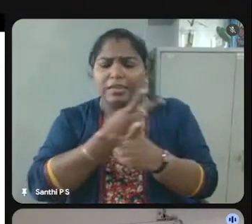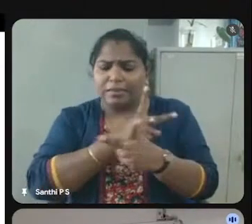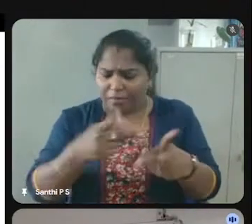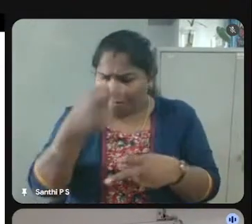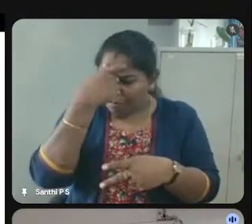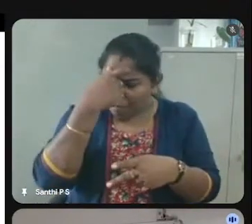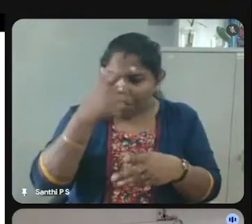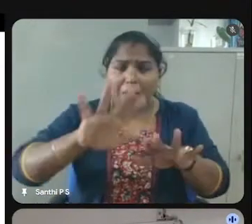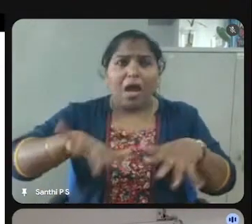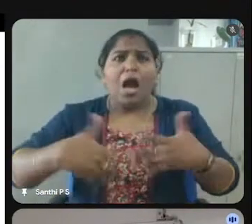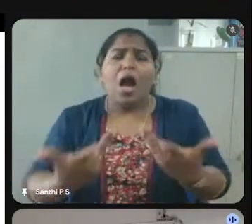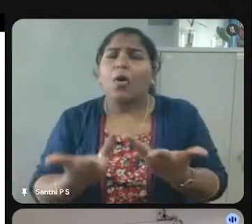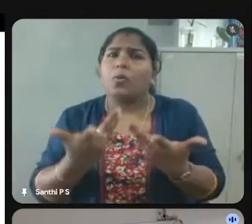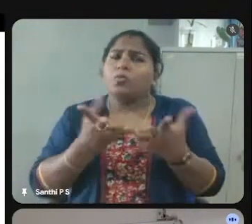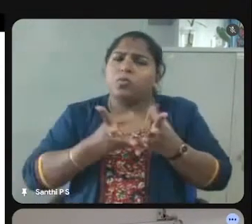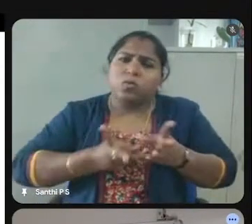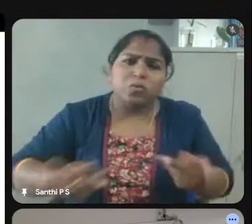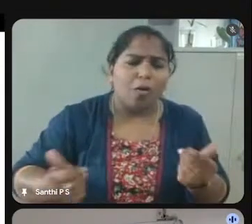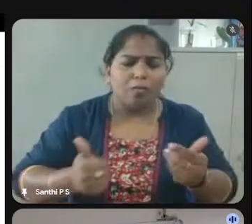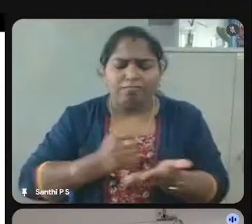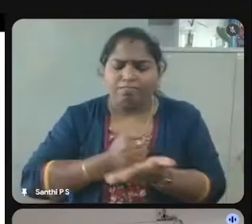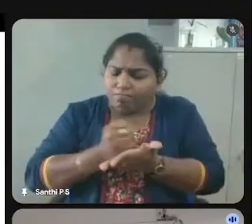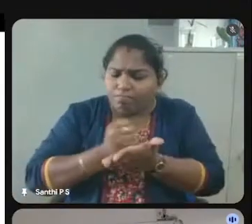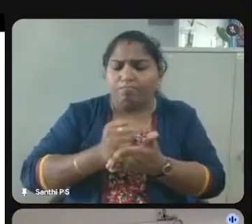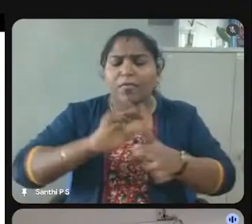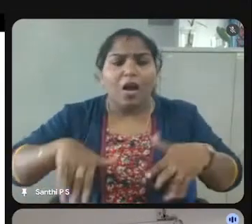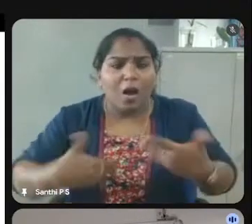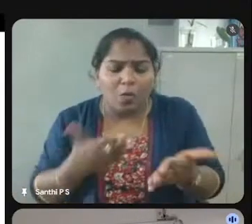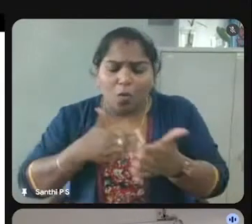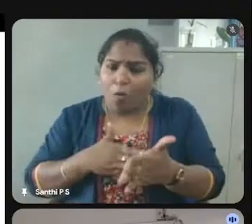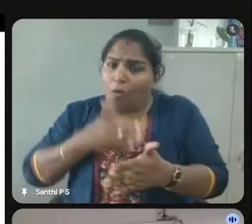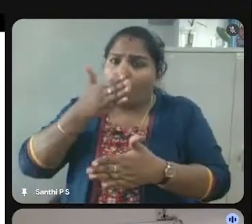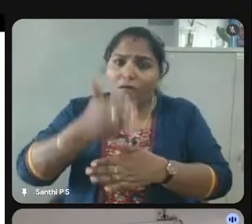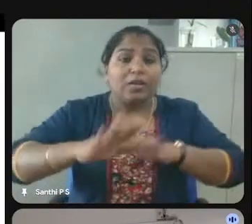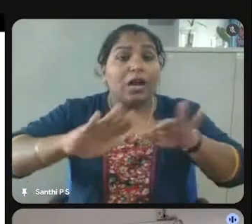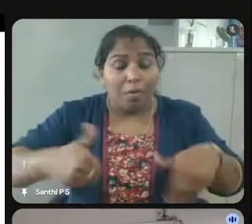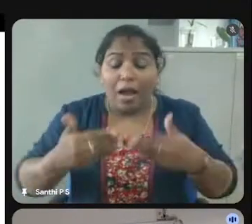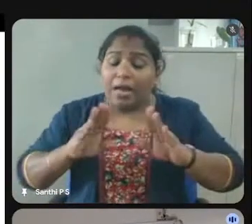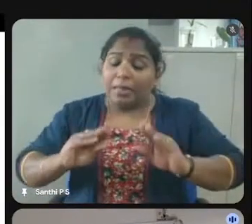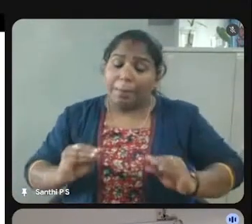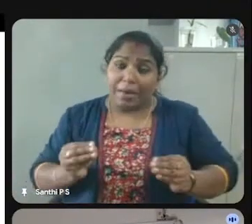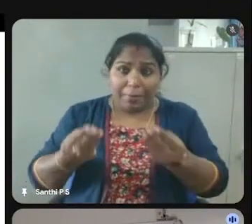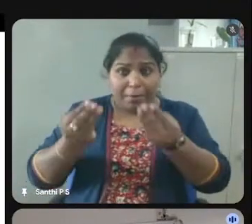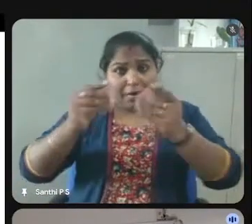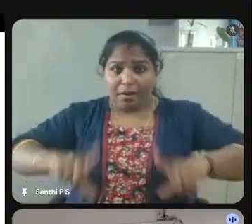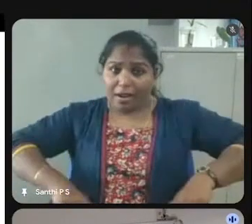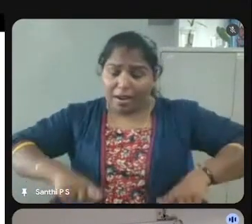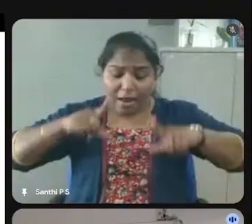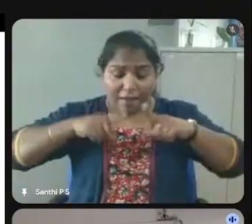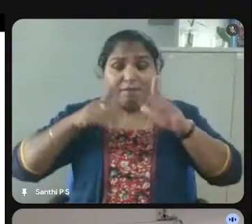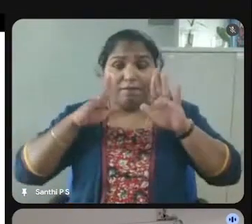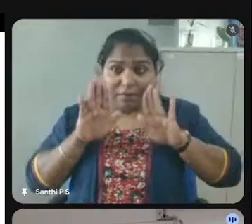ഒക്കെ ഫലപ്രദമായി നമ്മൾ എങ്ങനെ കൈകാര്യം ചെയ്യുന്നു, ആ കാര്യങ്ങളൊക്കെ അതിന് മെച്ചപ്പെട്ട രീതിയിൽ നമുക്ക് കൈകാര്യം ചെയ്യാൻ സാധിക്കുന്നു